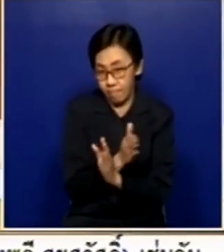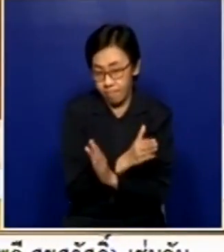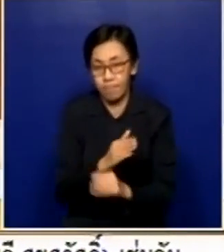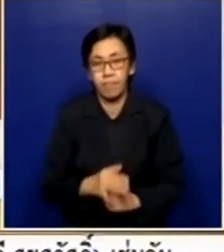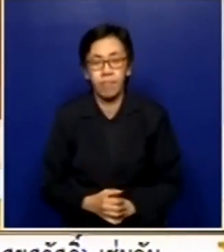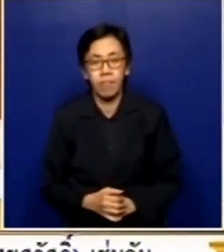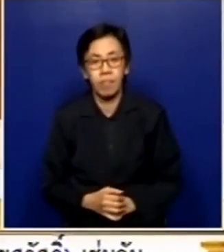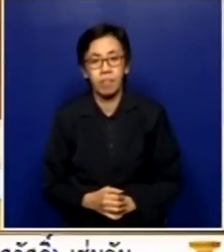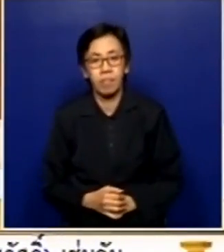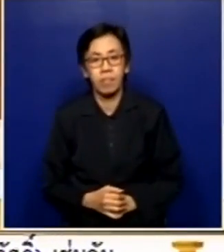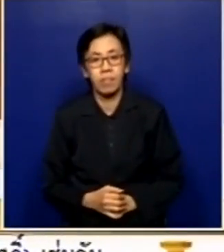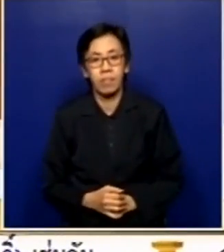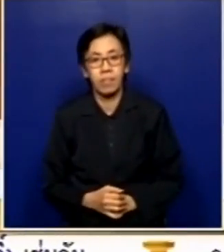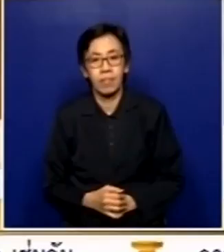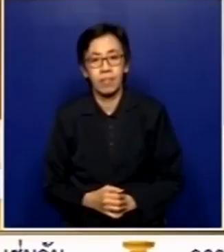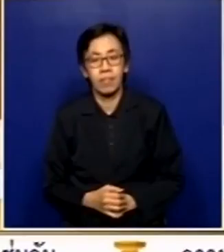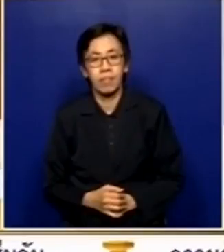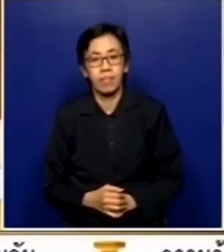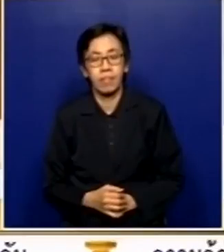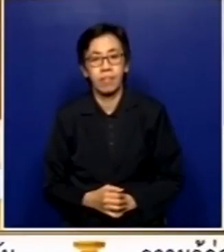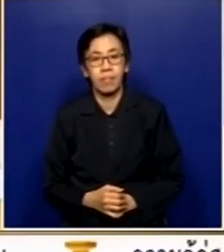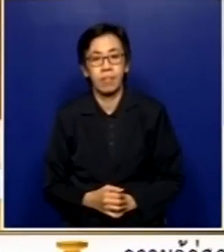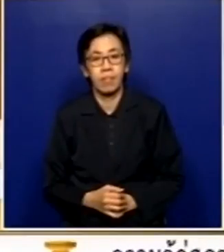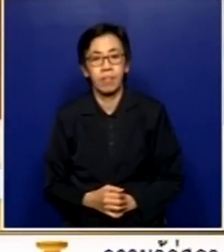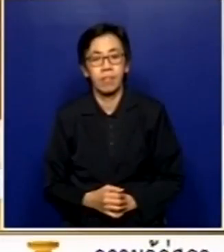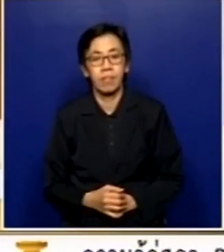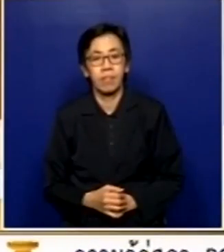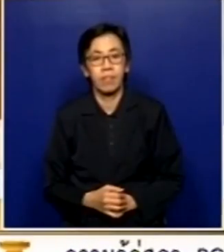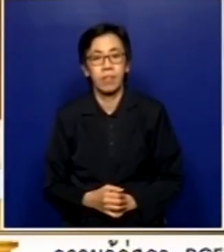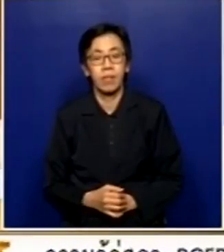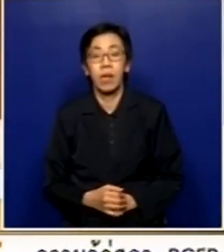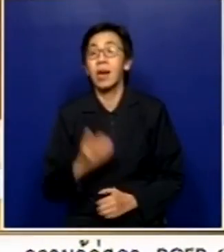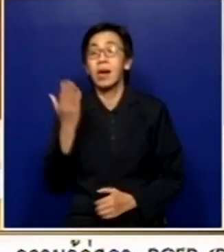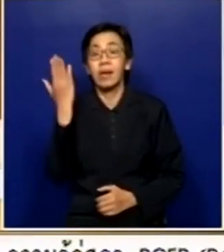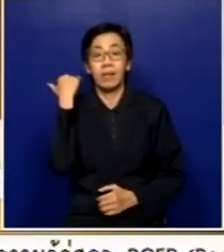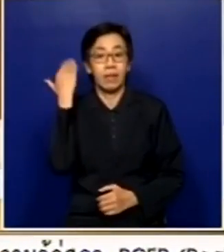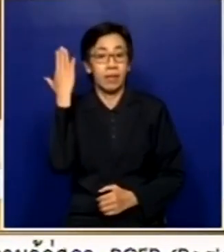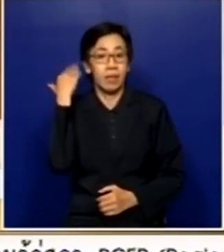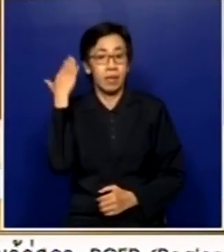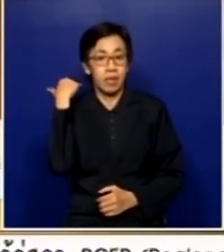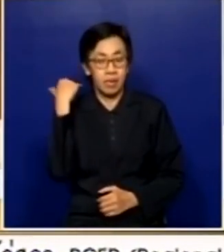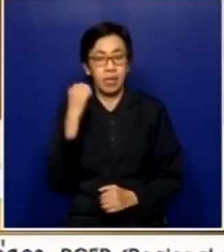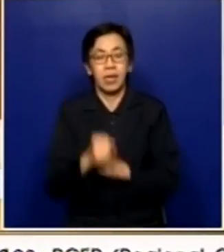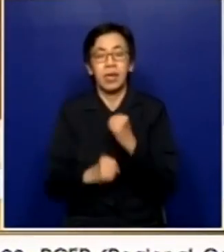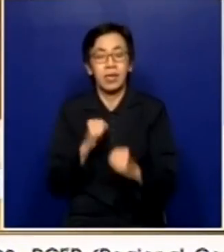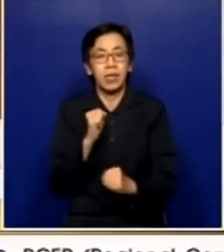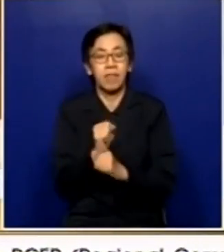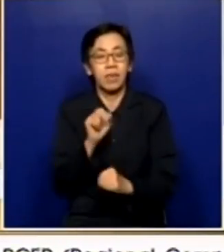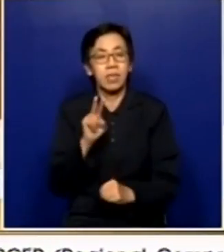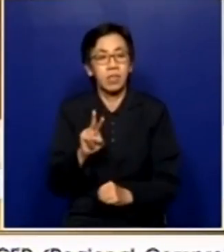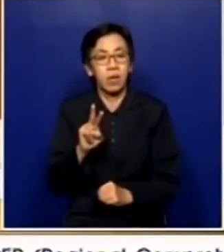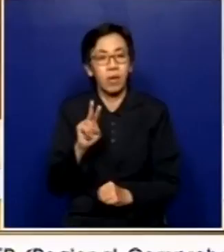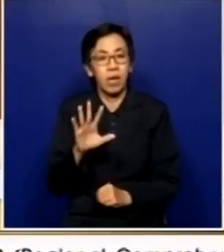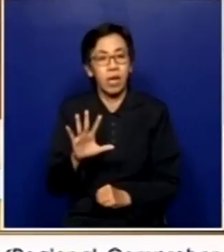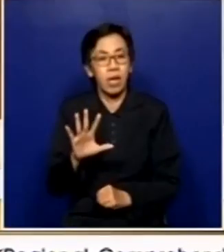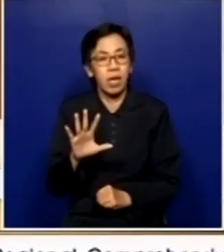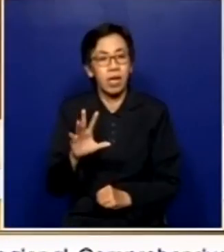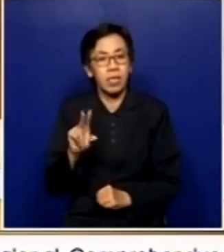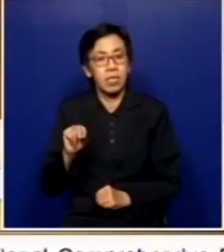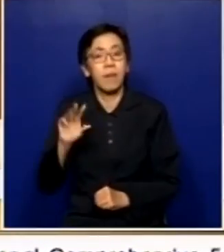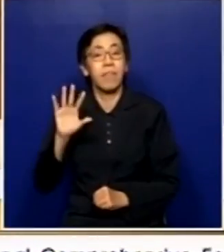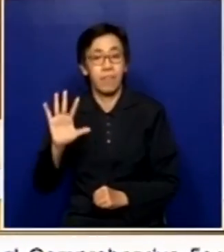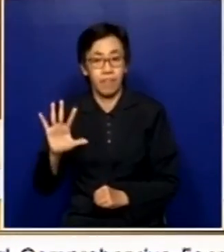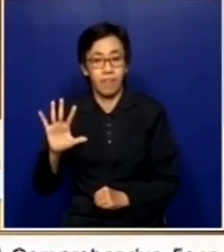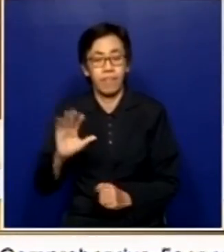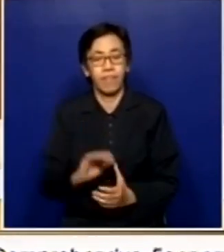ว่าแม้ว่าในช่วงของเอ่อเหตุการณ์ความรุนแรงในปี2535